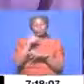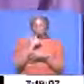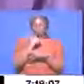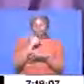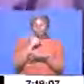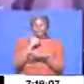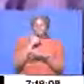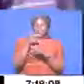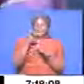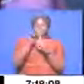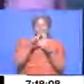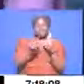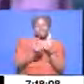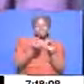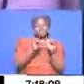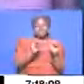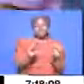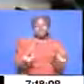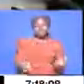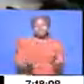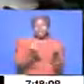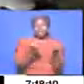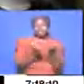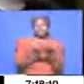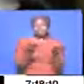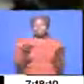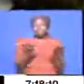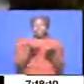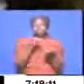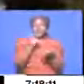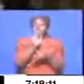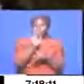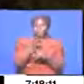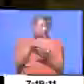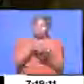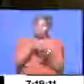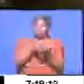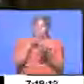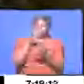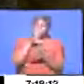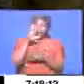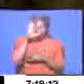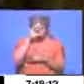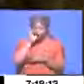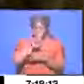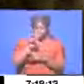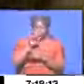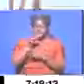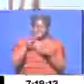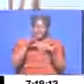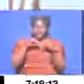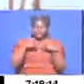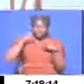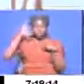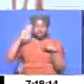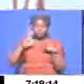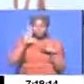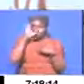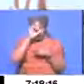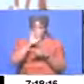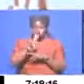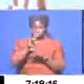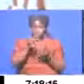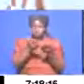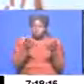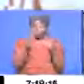hii ambayo inawafanya wao watumike vibaya. Wasikubali kabisa kutumika na hawa hawa wanasiasa ambao wanatuletea mfumo